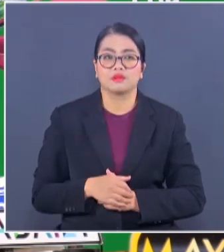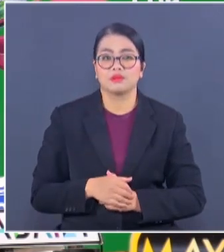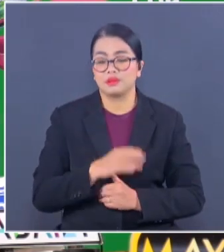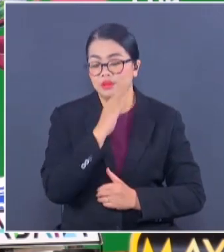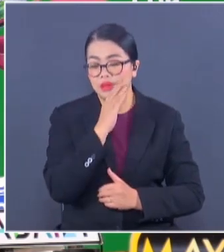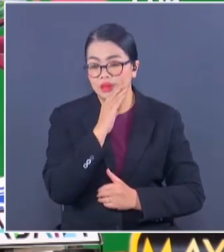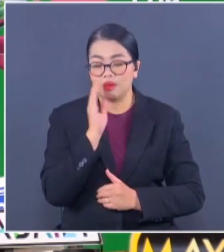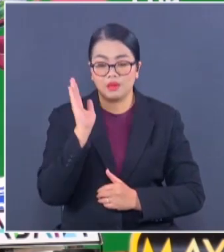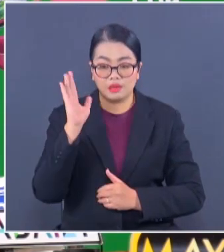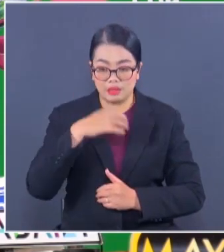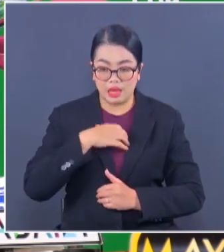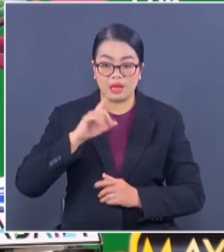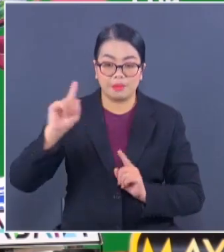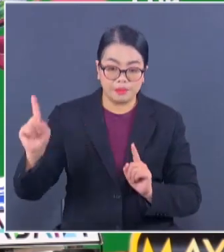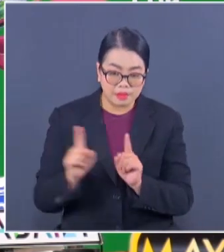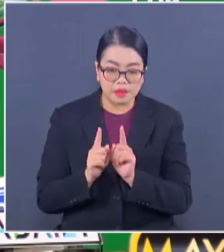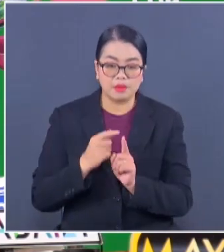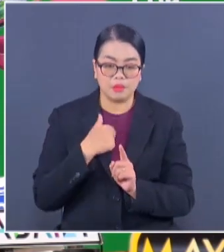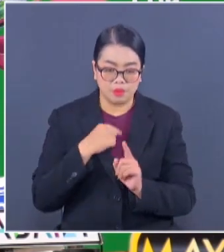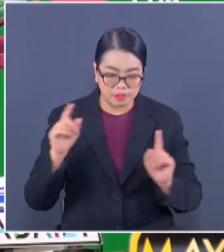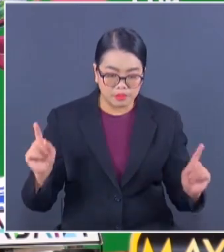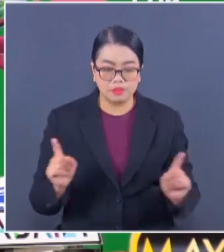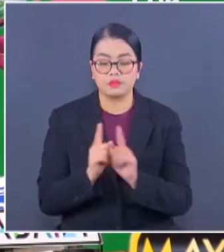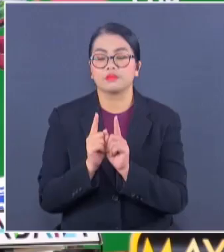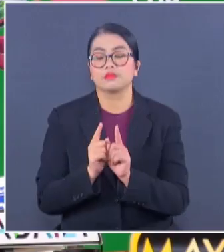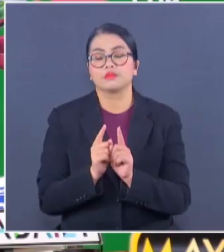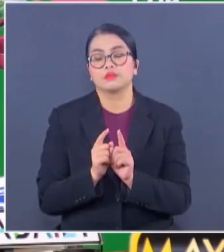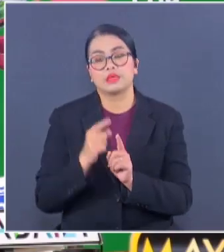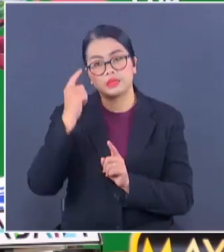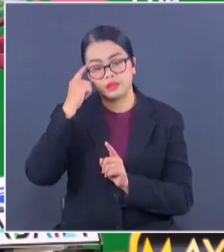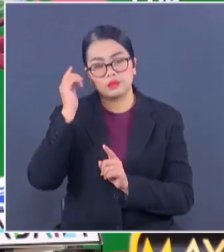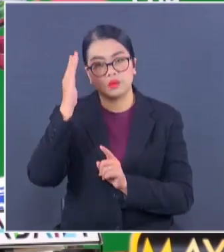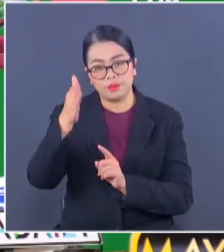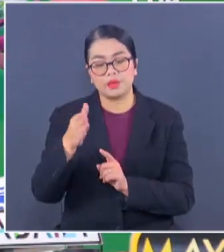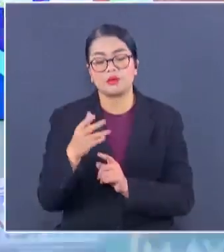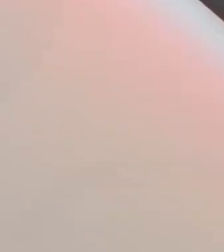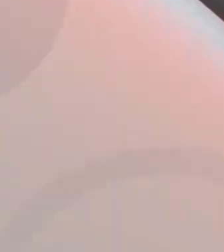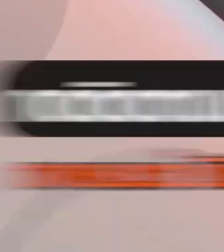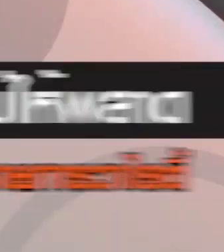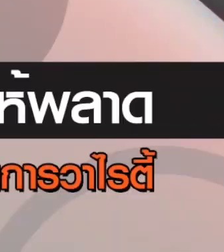แบบว่าวันนึงเขาอยากกลับมาแล้วก็ผมอยากกลับไปคบกับเขาอะไรเงี้ยเดี๋ยวก็อนาคตเลยครับทีนี้